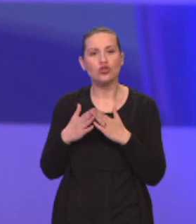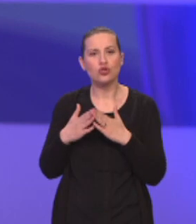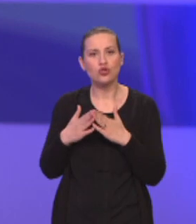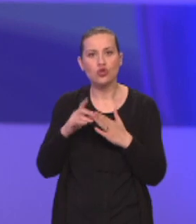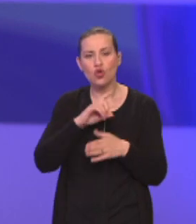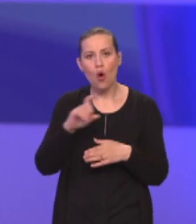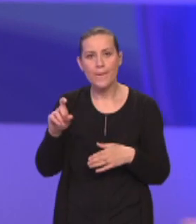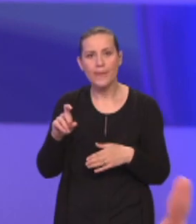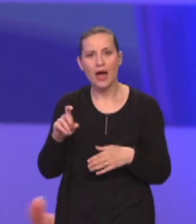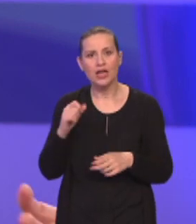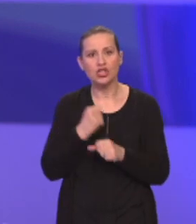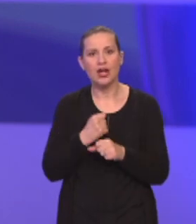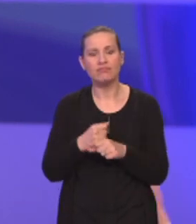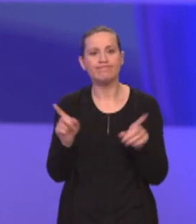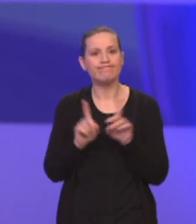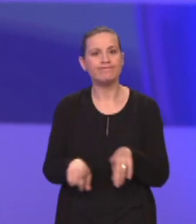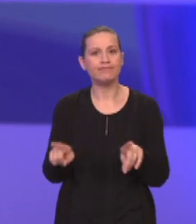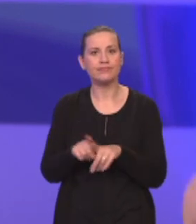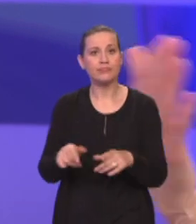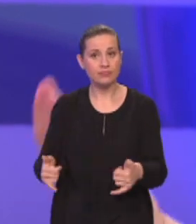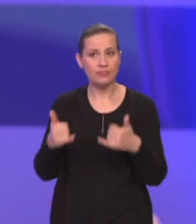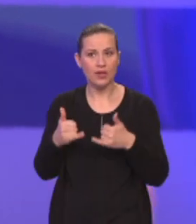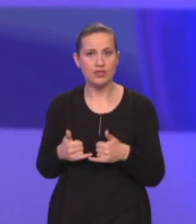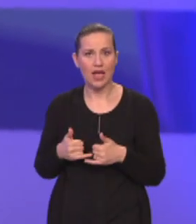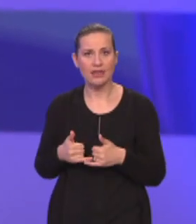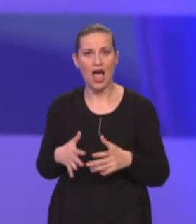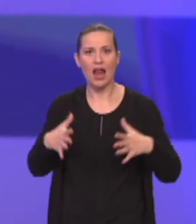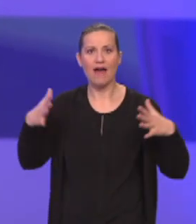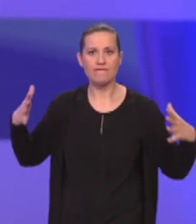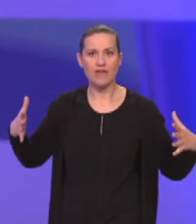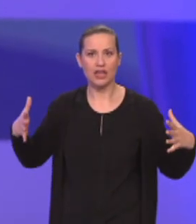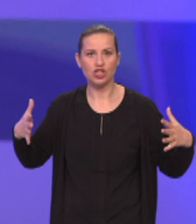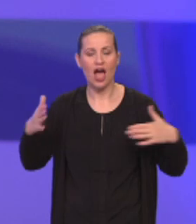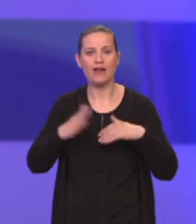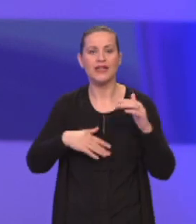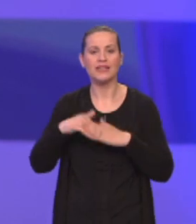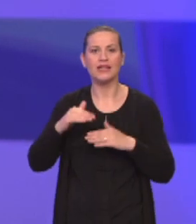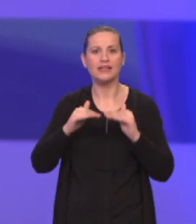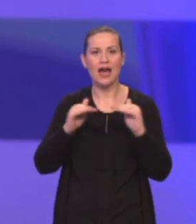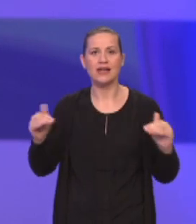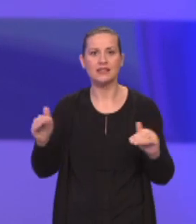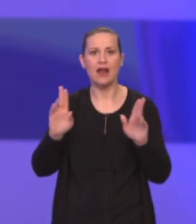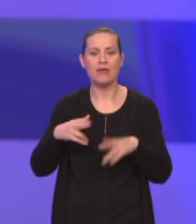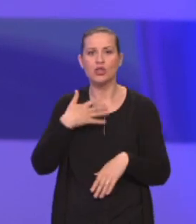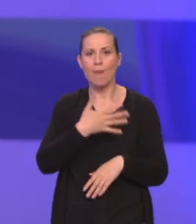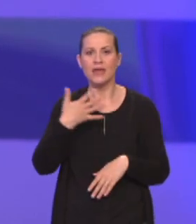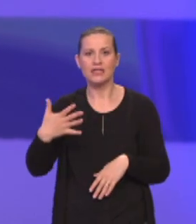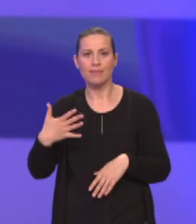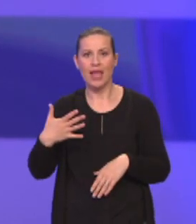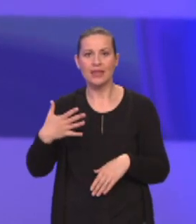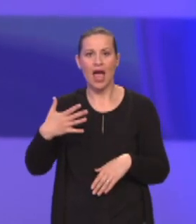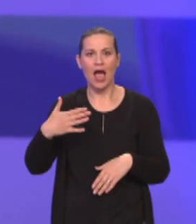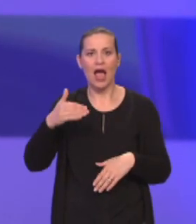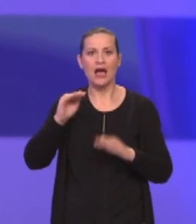da ćemo funkcionirati kao, ajmo reći, i sada, ali na puno većoj i na puno kvalitetnijoj razini. Imat ćemo 55 smještanih